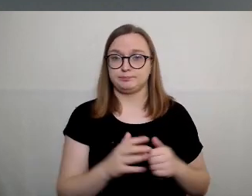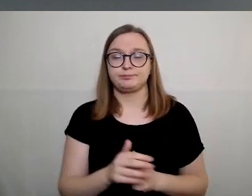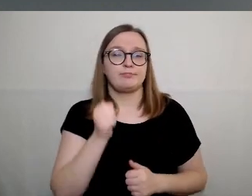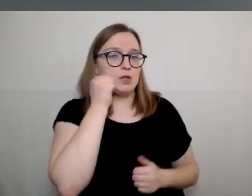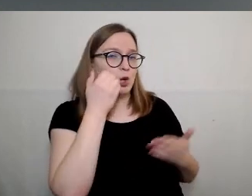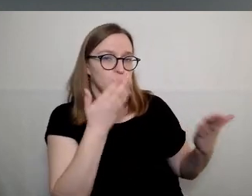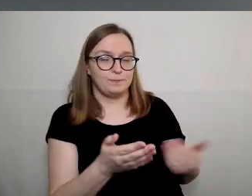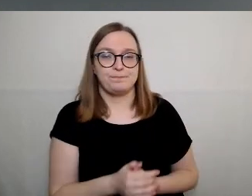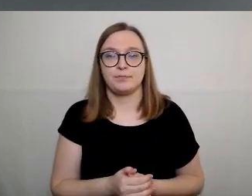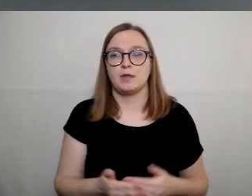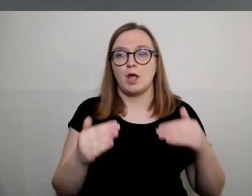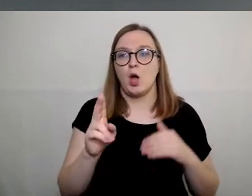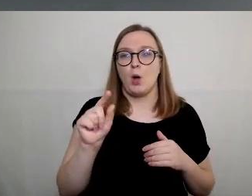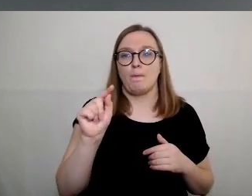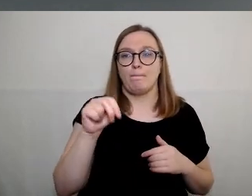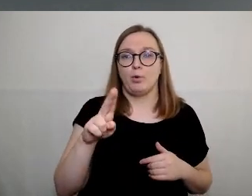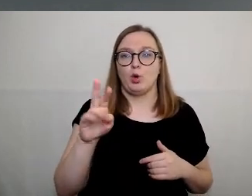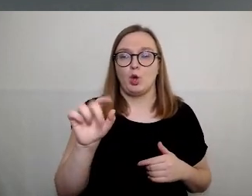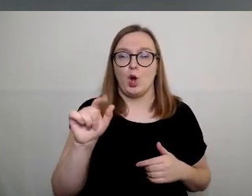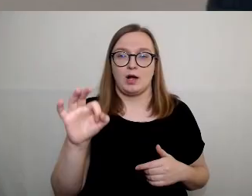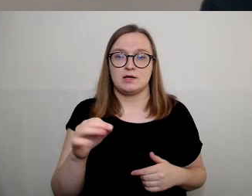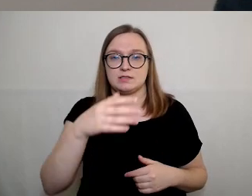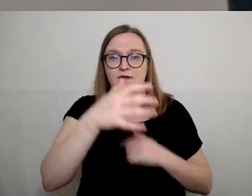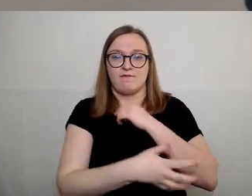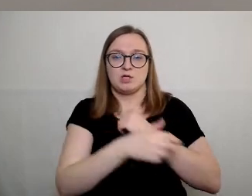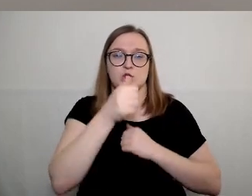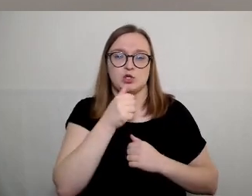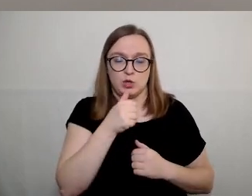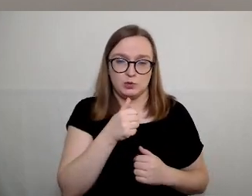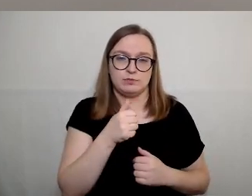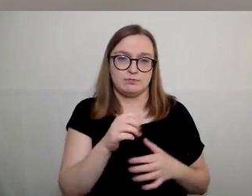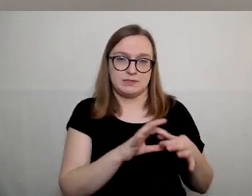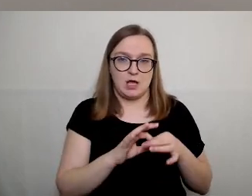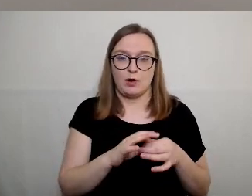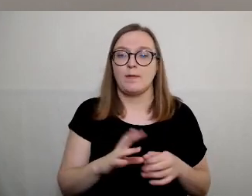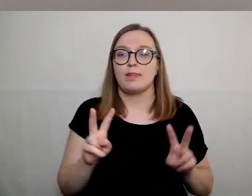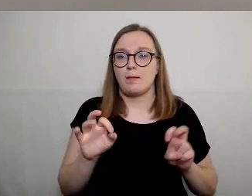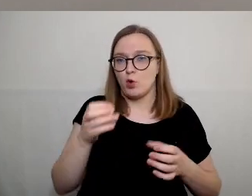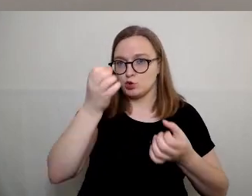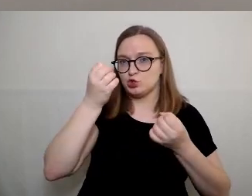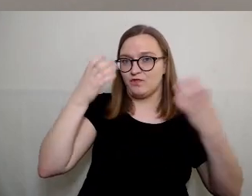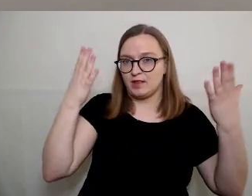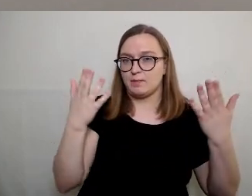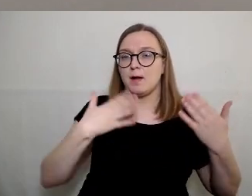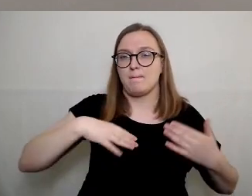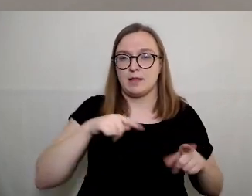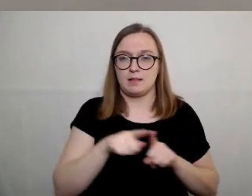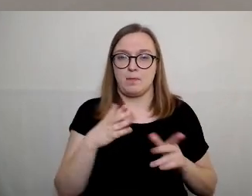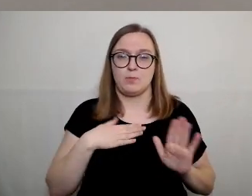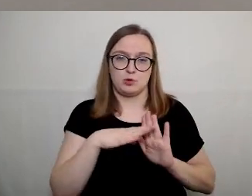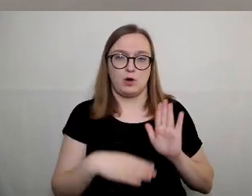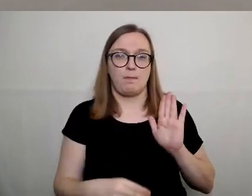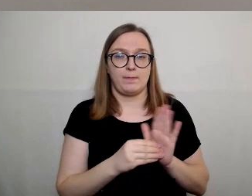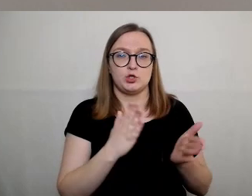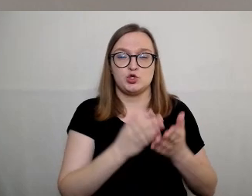Toliau Giedrius Pulokas, Valstiečių žaliųjų sąjunga. Taip, tai apie švietimą kalbant, mes irgi esam į savo programą įsitraukę. Švietimas